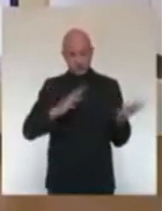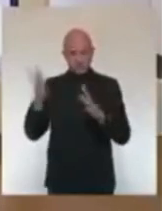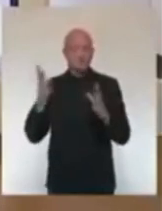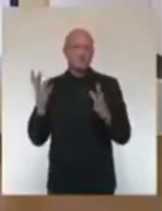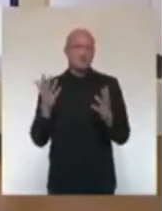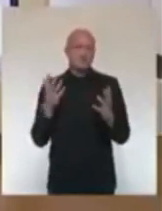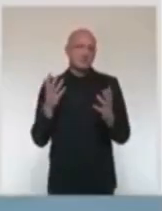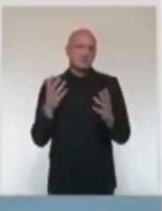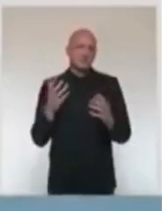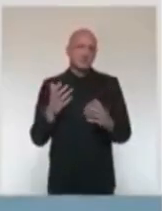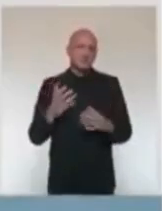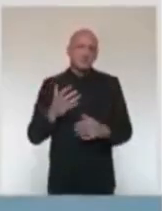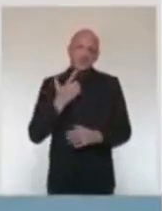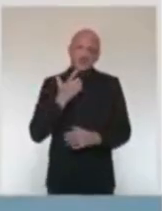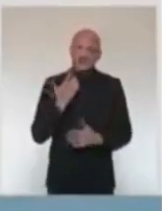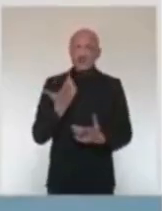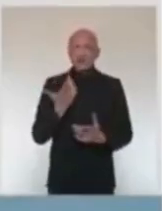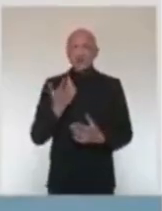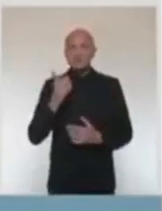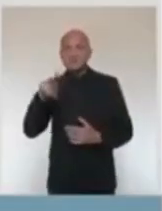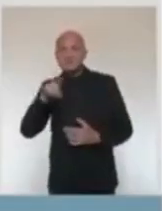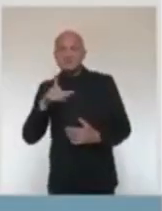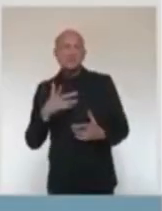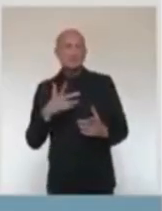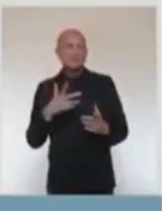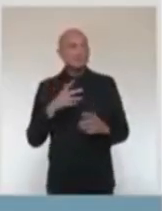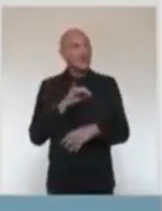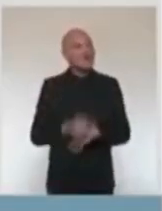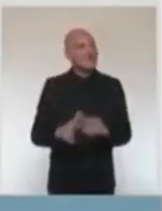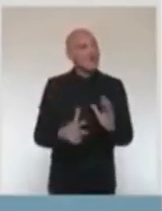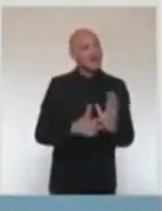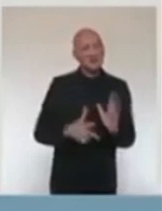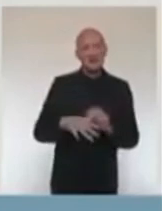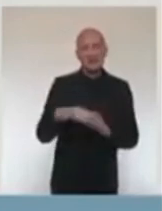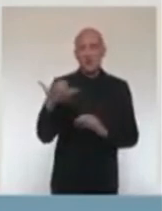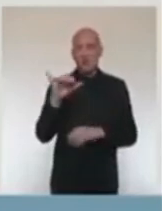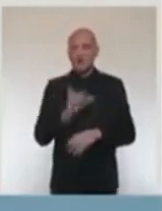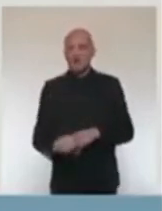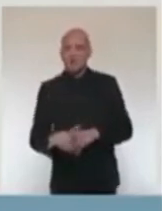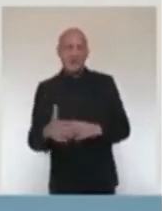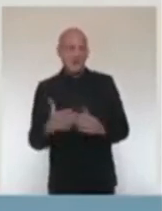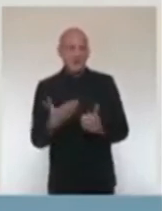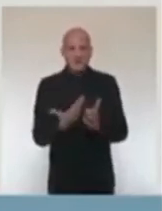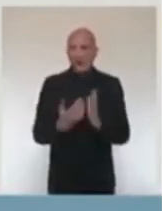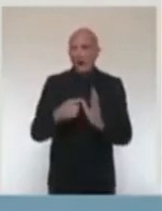fera jamais l'objet d'aucune attestation, d'aucune justification